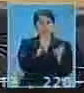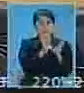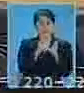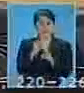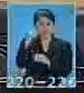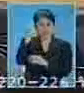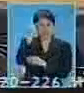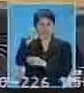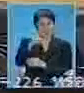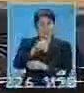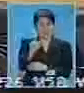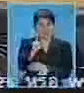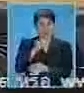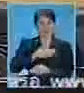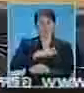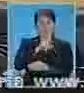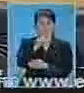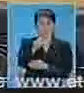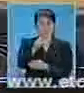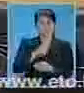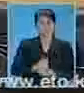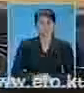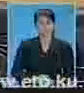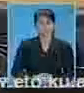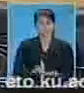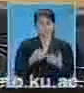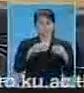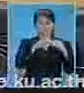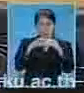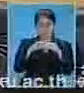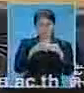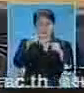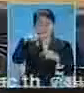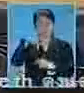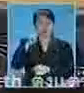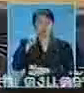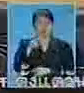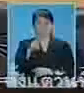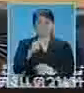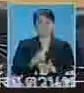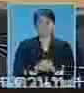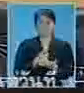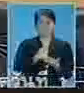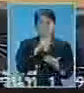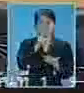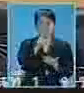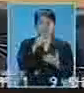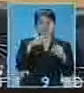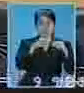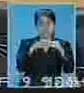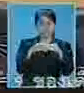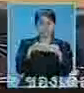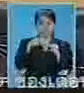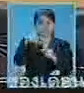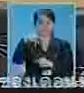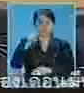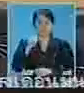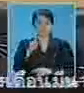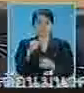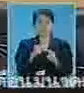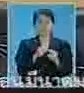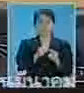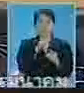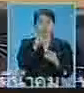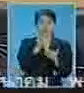ผมขอถามสั้นๆครับว่าพรรคเพื่อไทยเนี่ยมองว่าอัตราค่าแรงขั้นต่